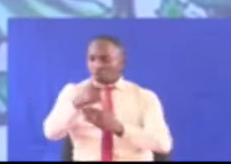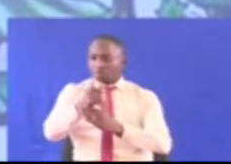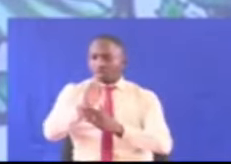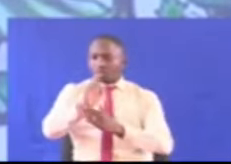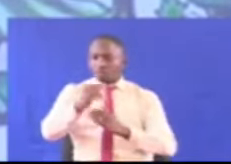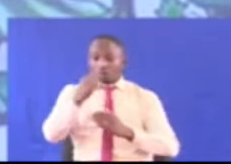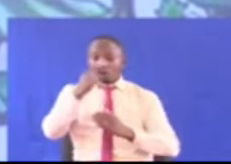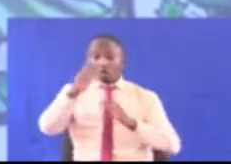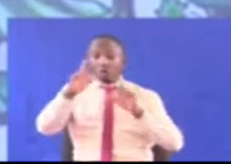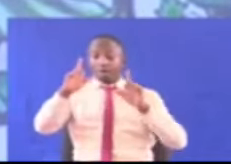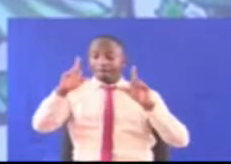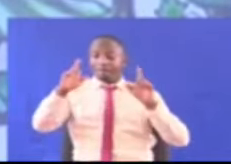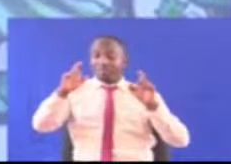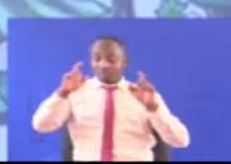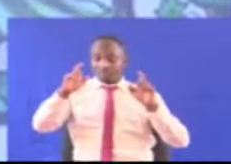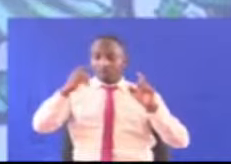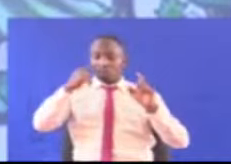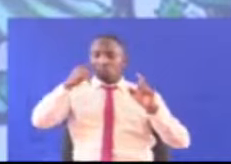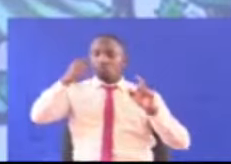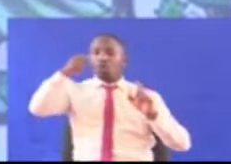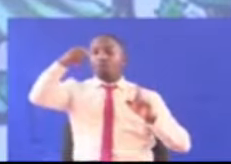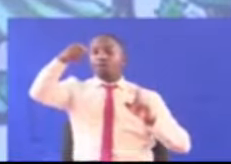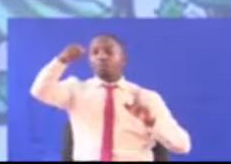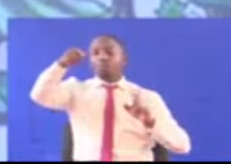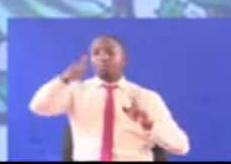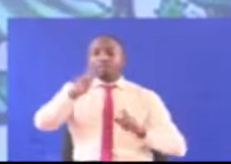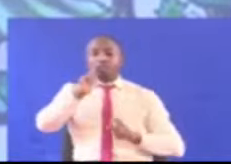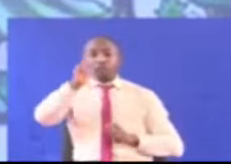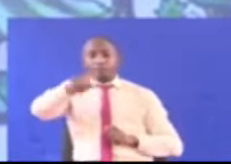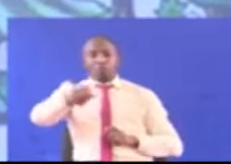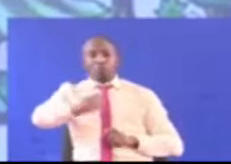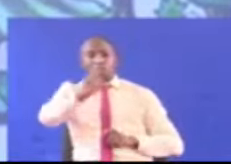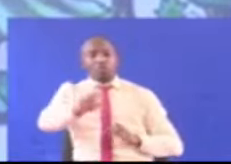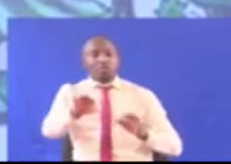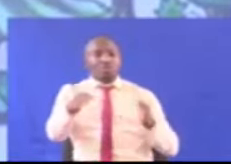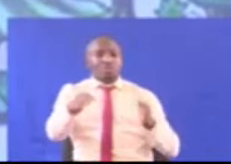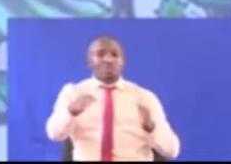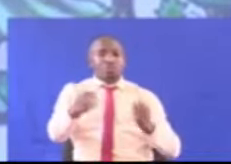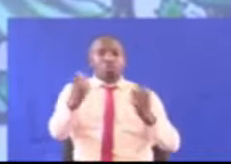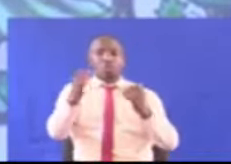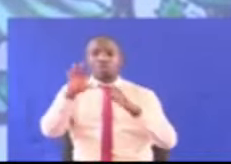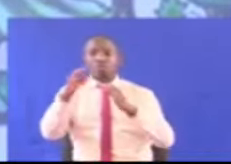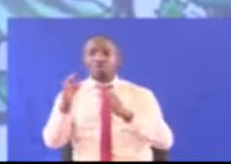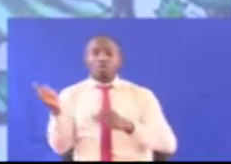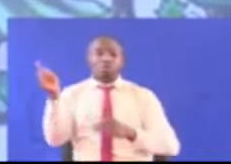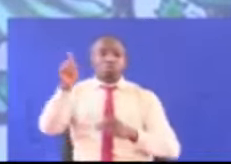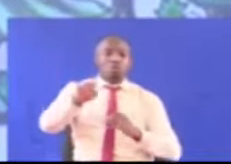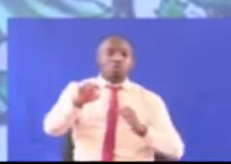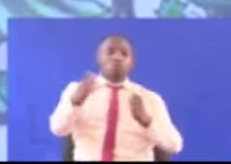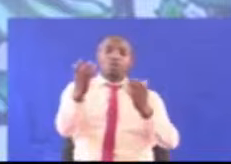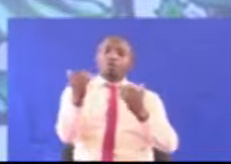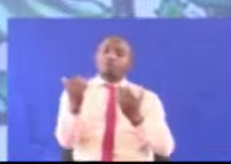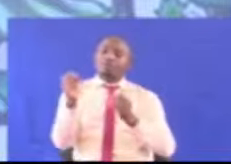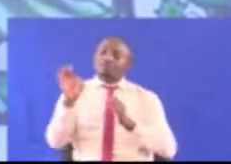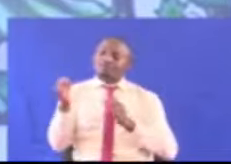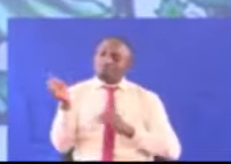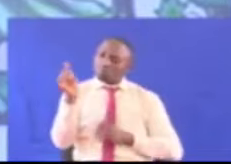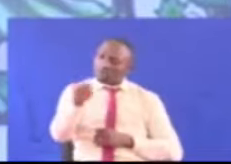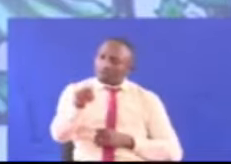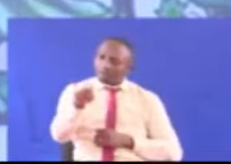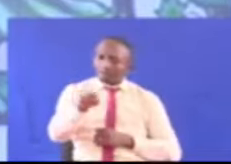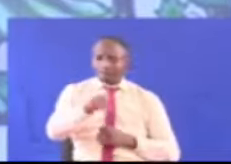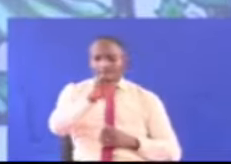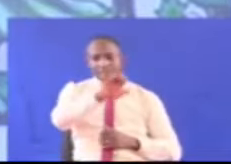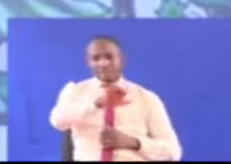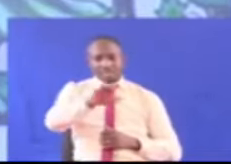mmenipa dhamana ya kuwatangulia mbele, kwa sababu kila mmoja alikuwa anauliza Mheshimiwa Spika tunawezaje kuja.